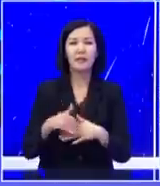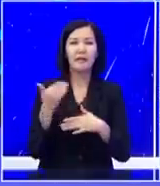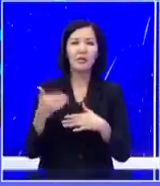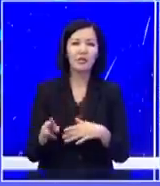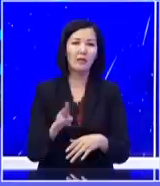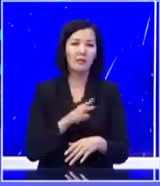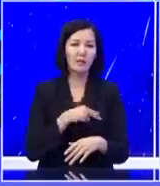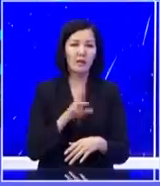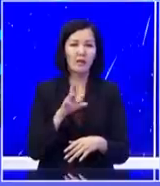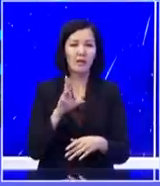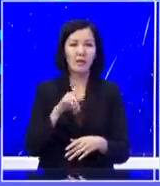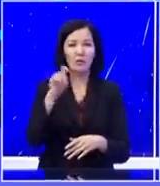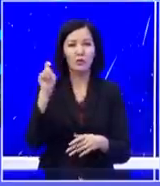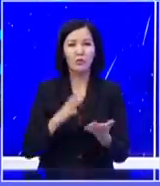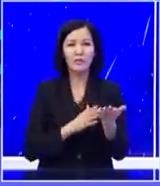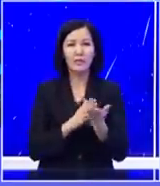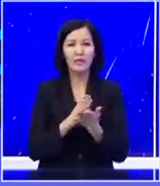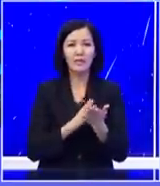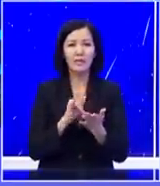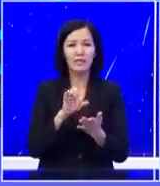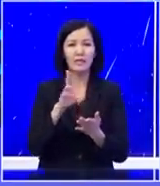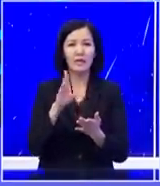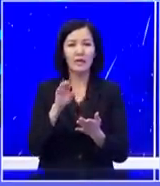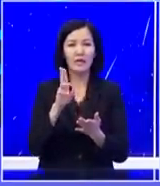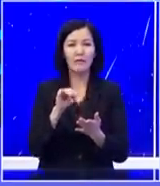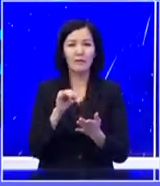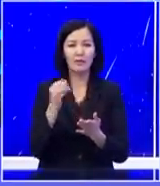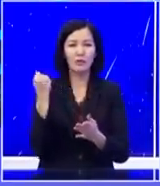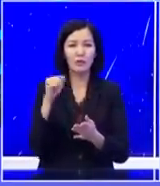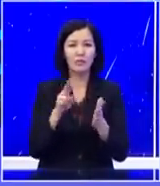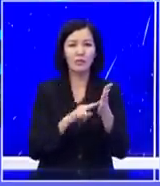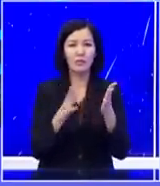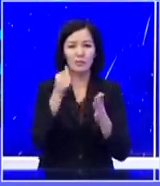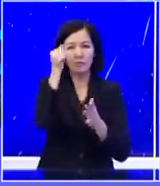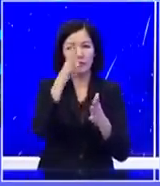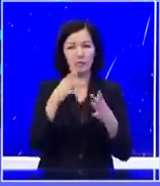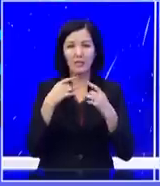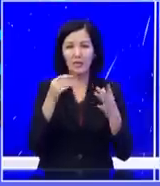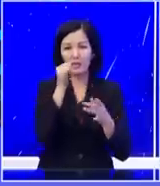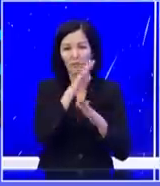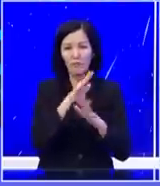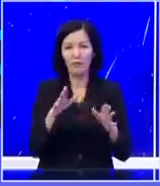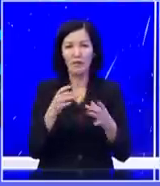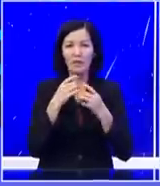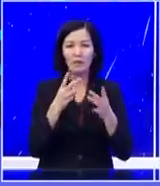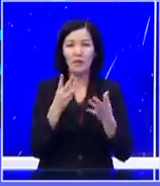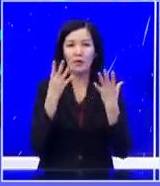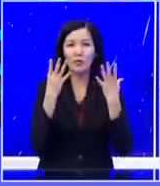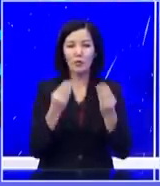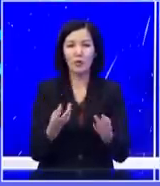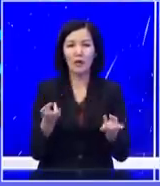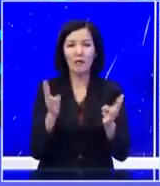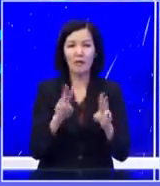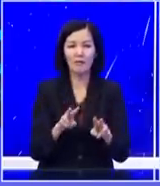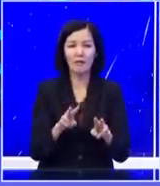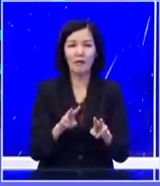Кешіккен медаль. Соғыс ардагері Нұрғали Ысқақов биыл жеңістің 75 жылдығын атап өте алмады. Мерейтойға 2 күн қалғанда